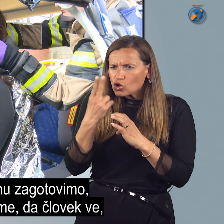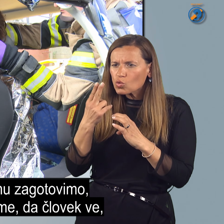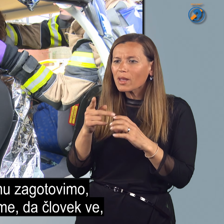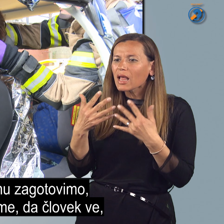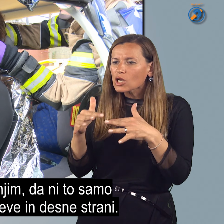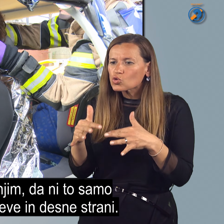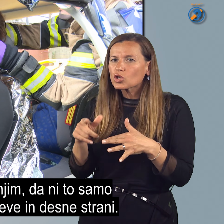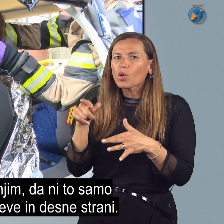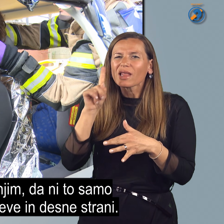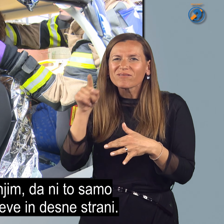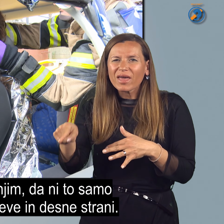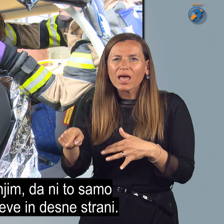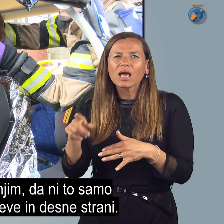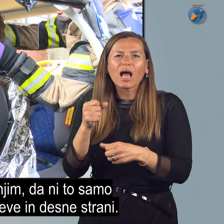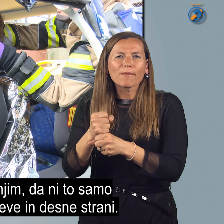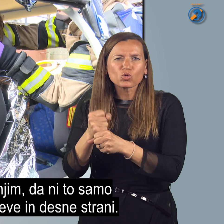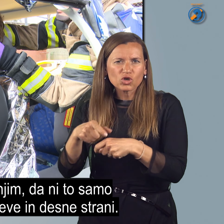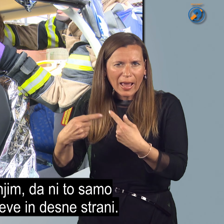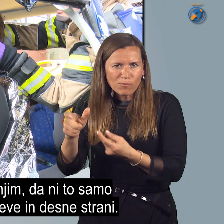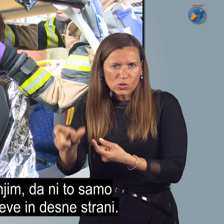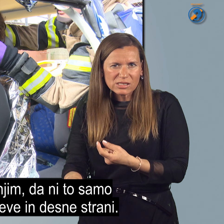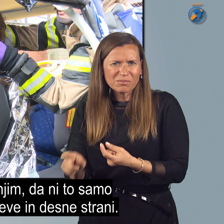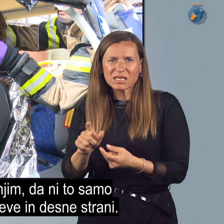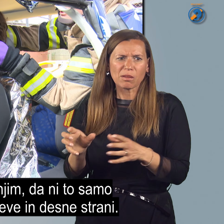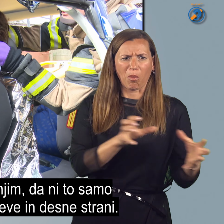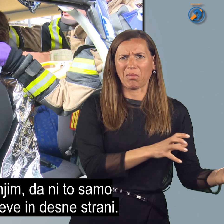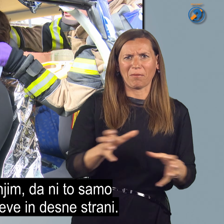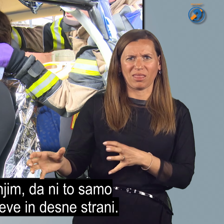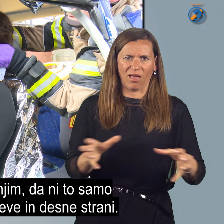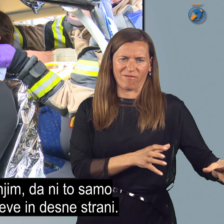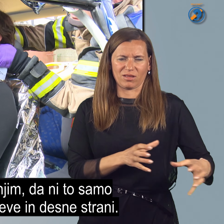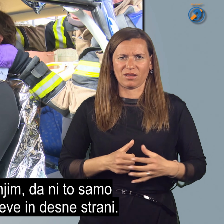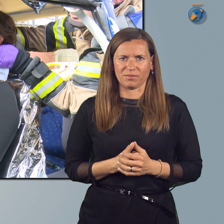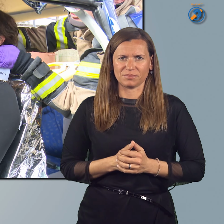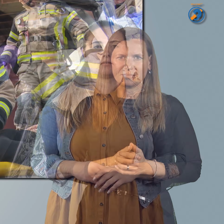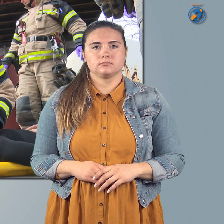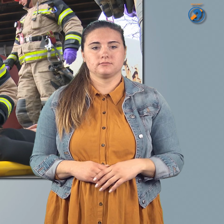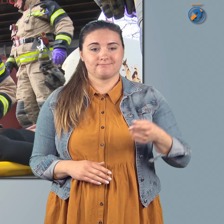da človek ve, kaj se počne z njim, da ni to samo premetavanje z leve in desne strani, a ne.